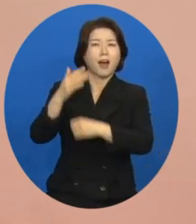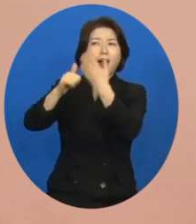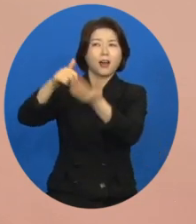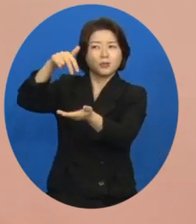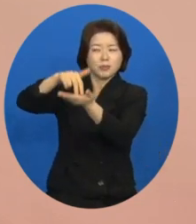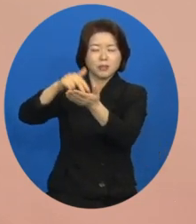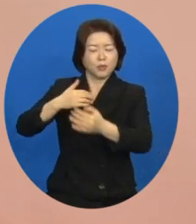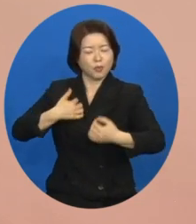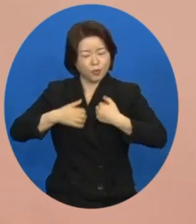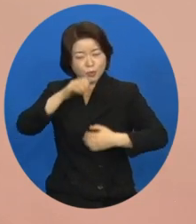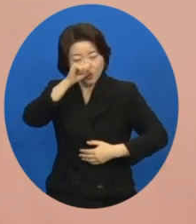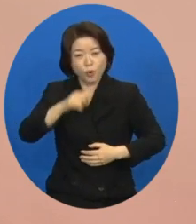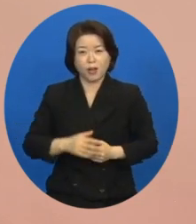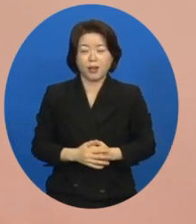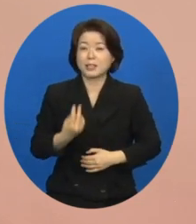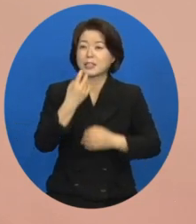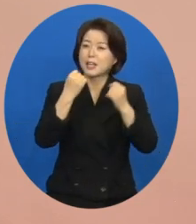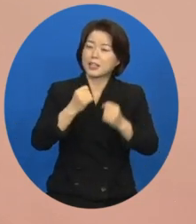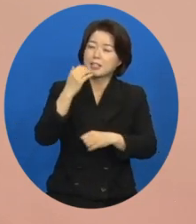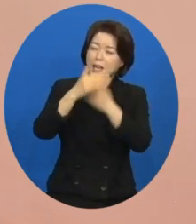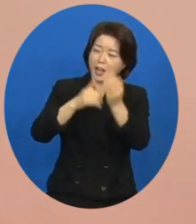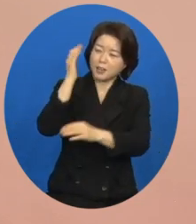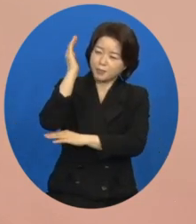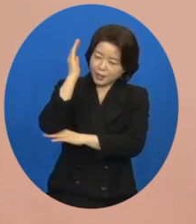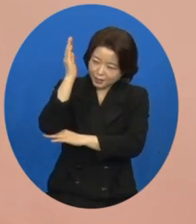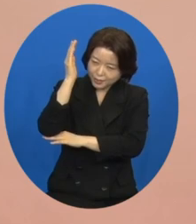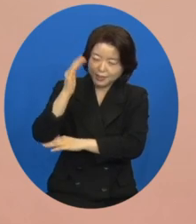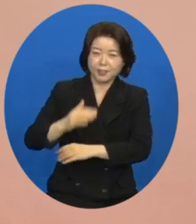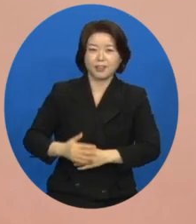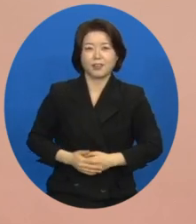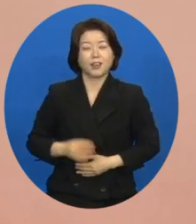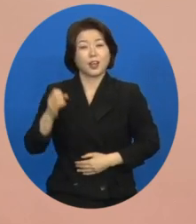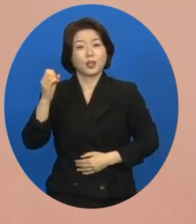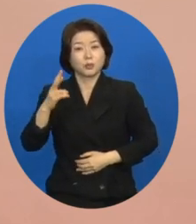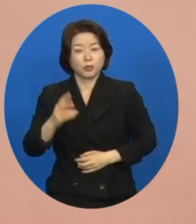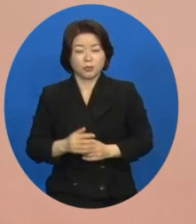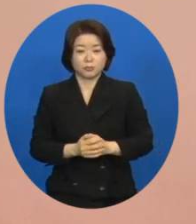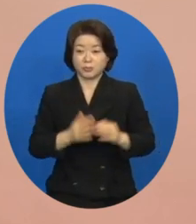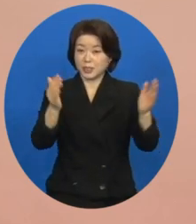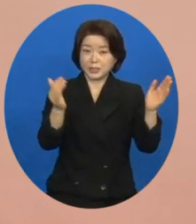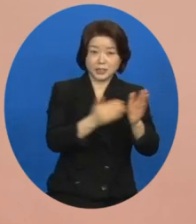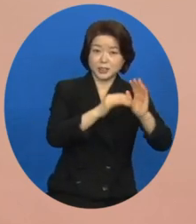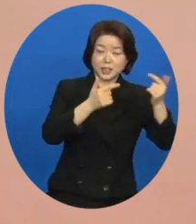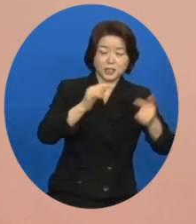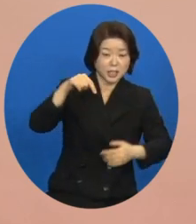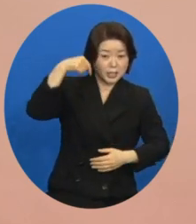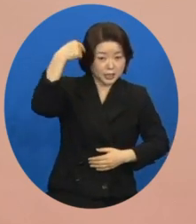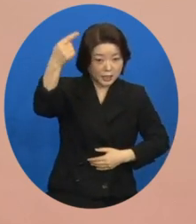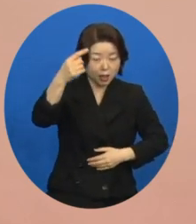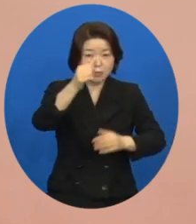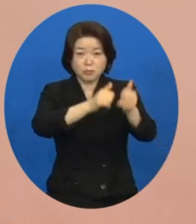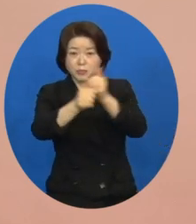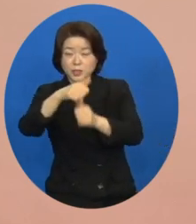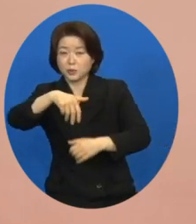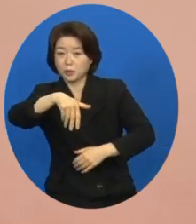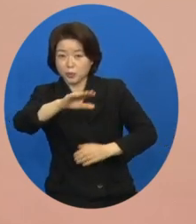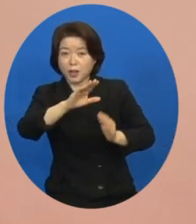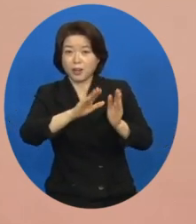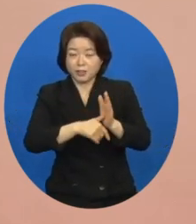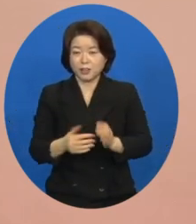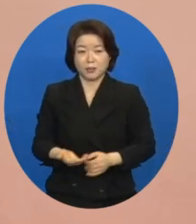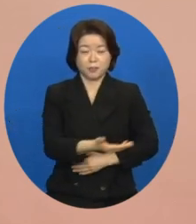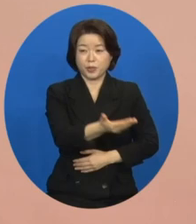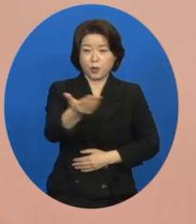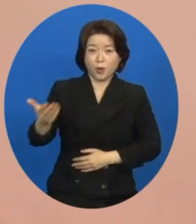좋겠어요. 살아계신 하나님 얘기하고 이제 끝나는 게 아니라 다음 세대로 가야 될 때, 최소한 여기